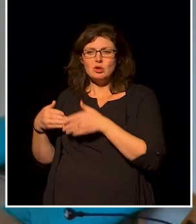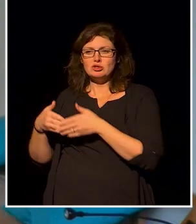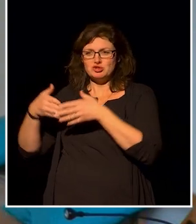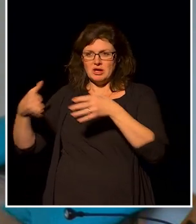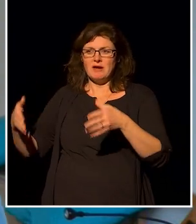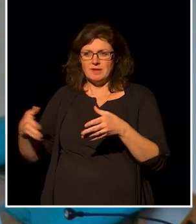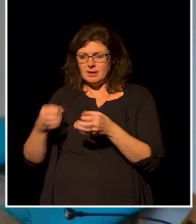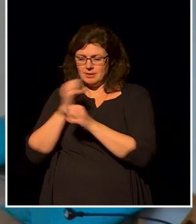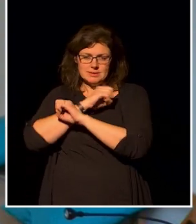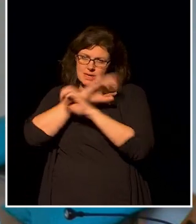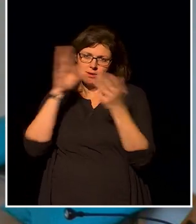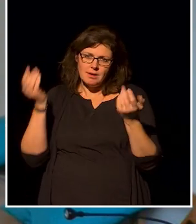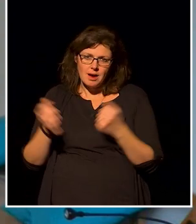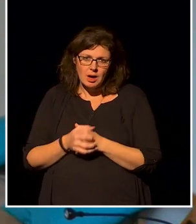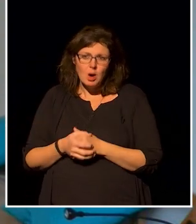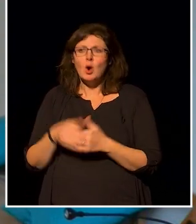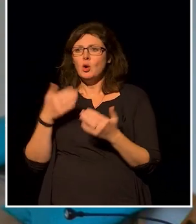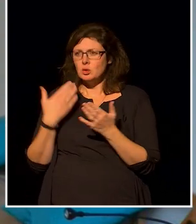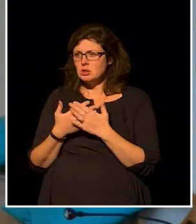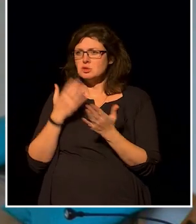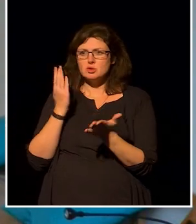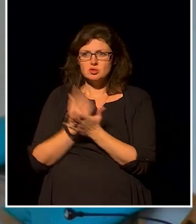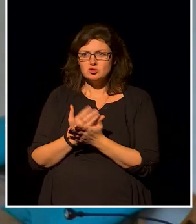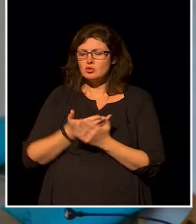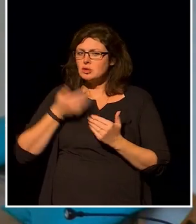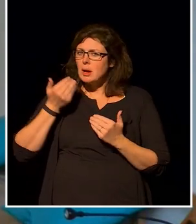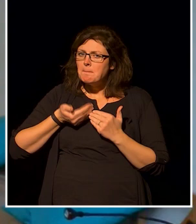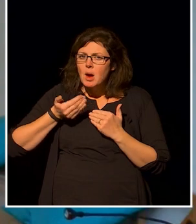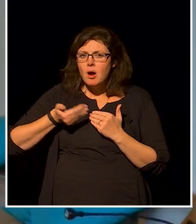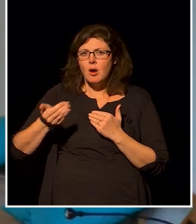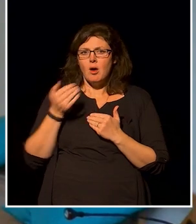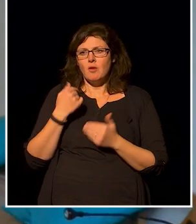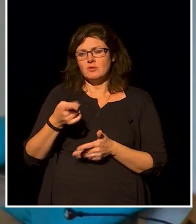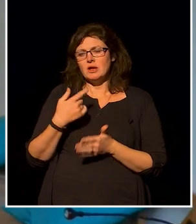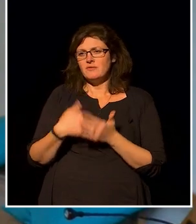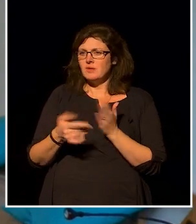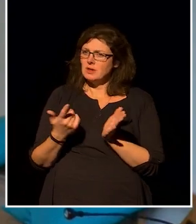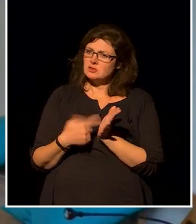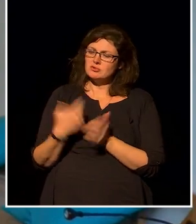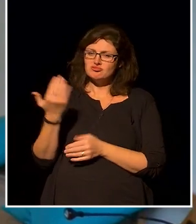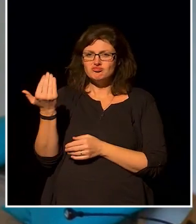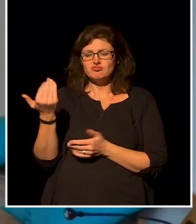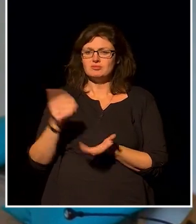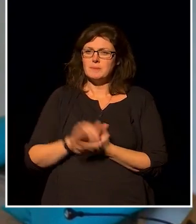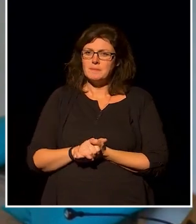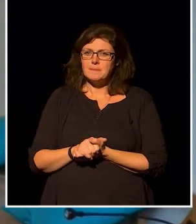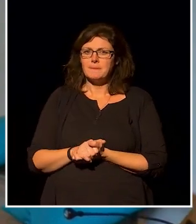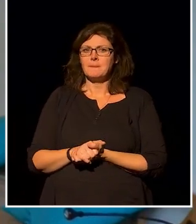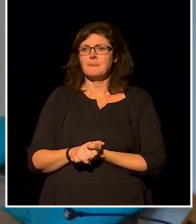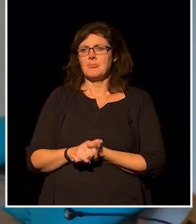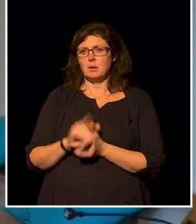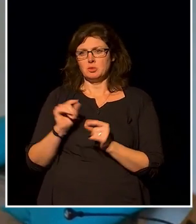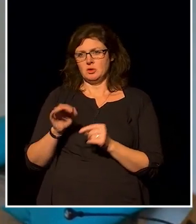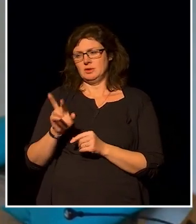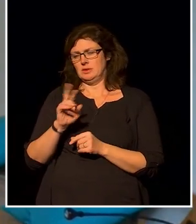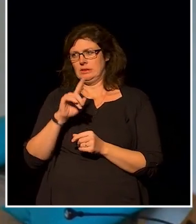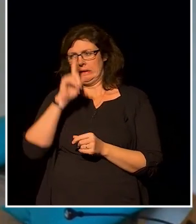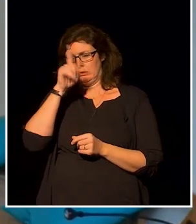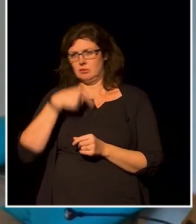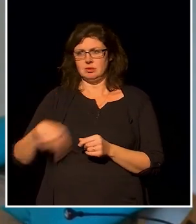Hand. Und das ist auch schon mehrfach moniert worden, zum Beispiel, dass wir sehr viel besser informiert sind über